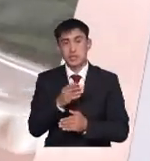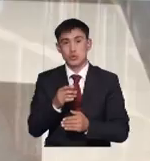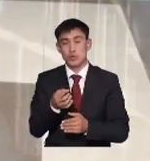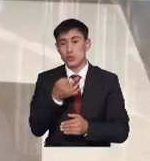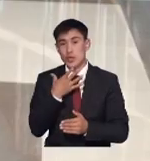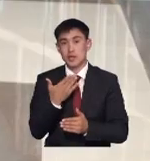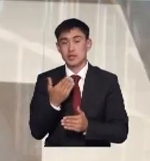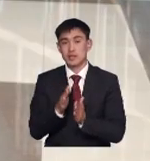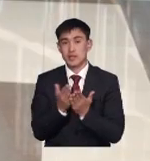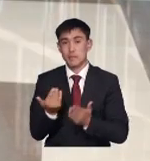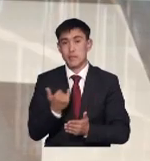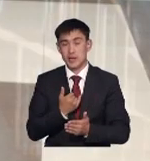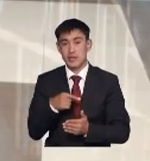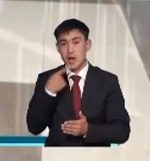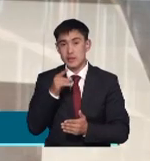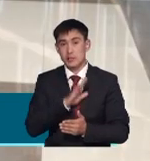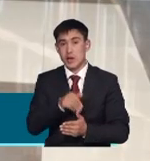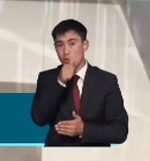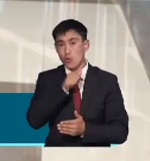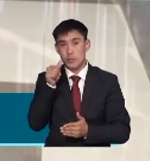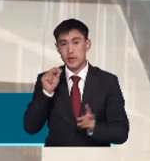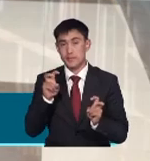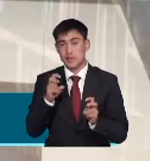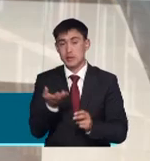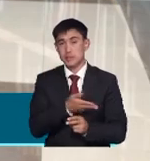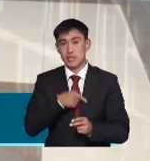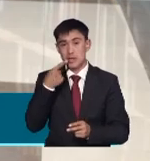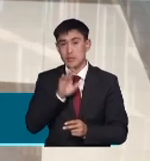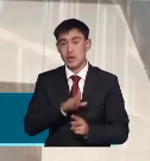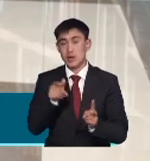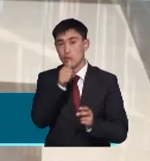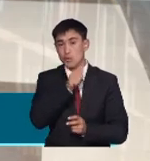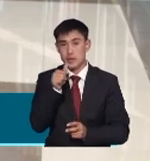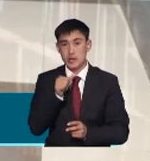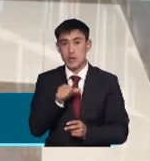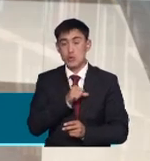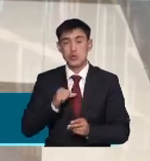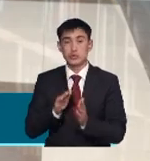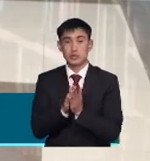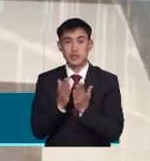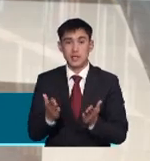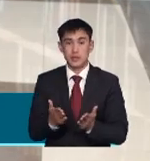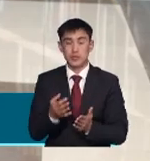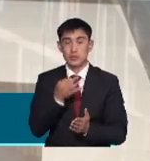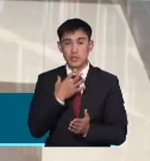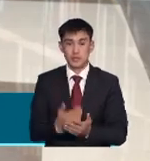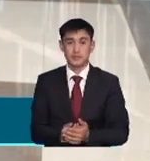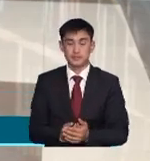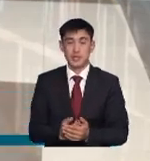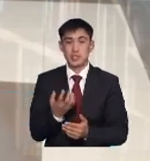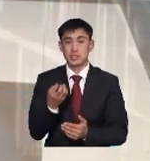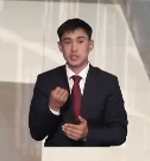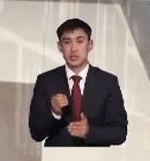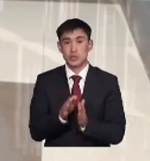ұнағаны осы айтылмаған құпия. Бізге айтылмаған құпия, осы кітап өзіме қатты ұнады, және